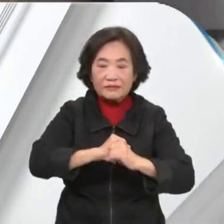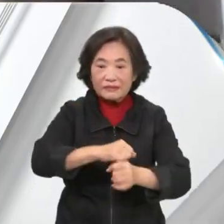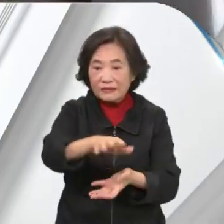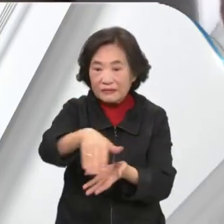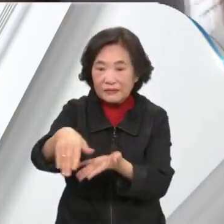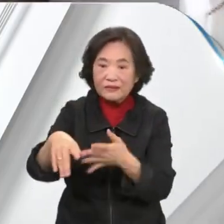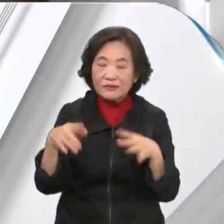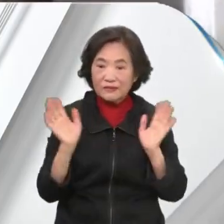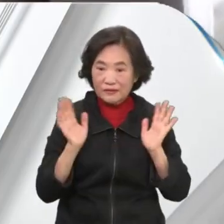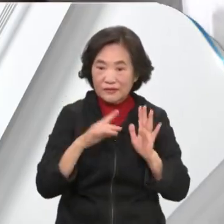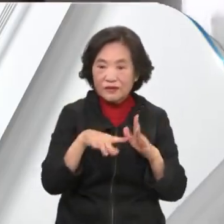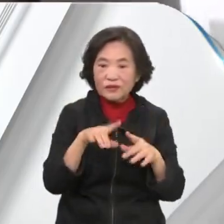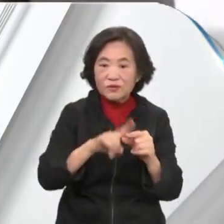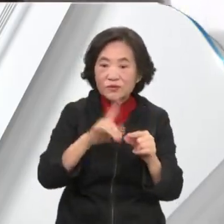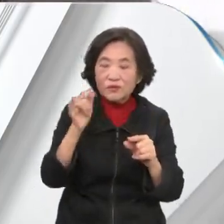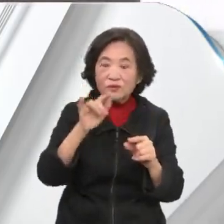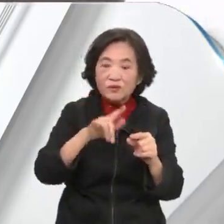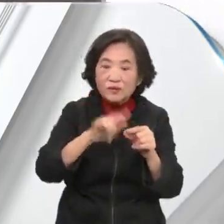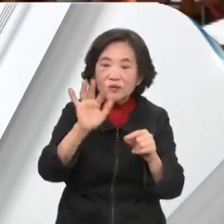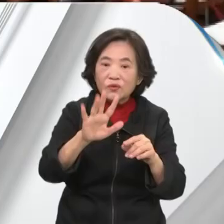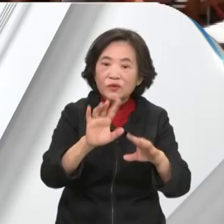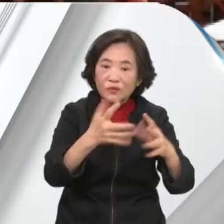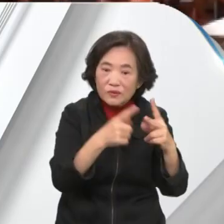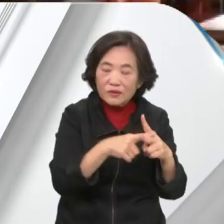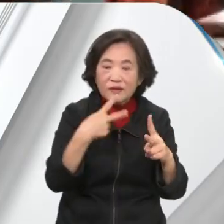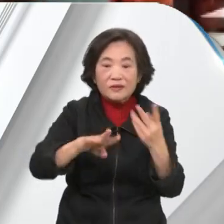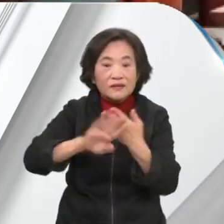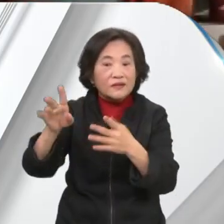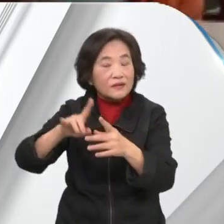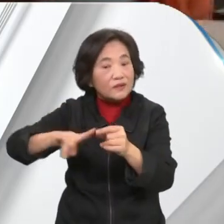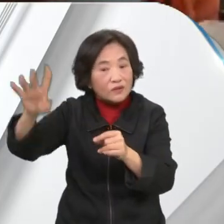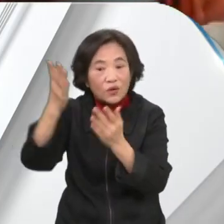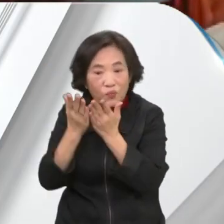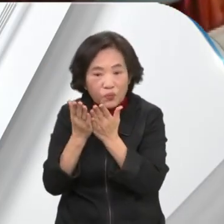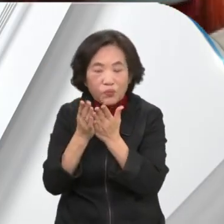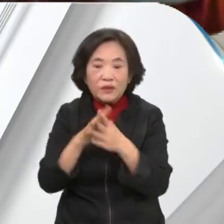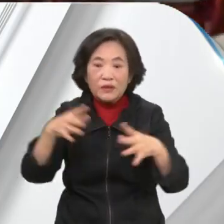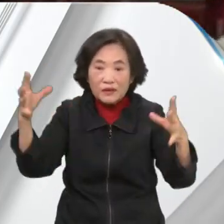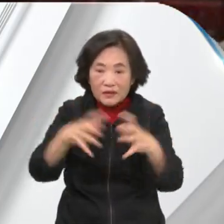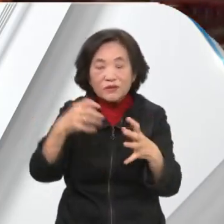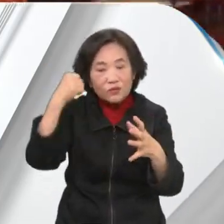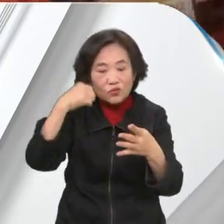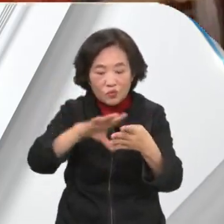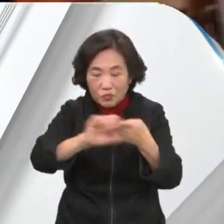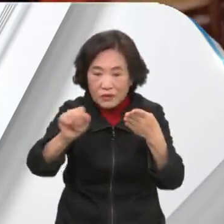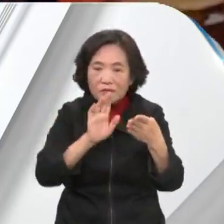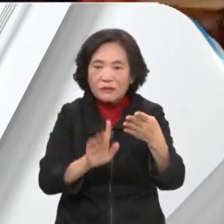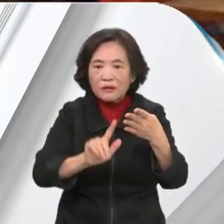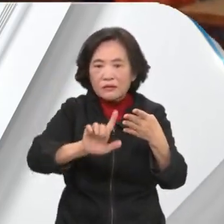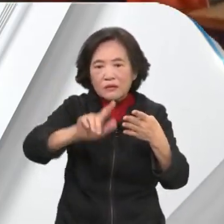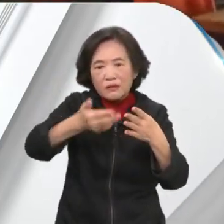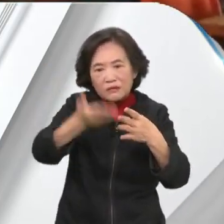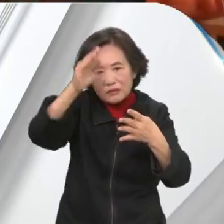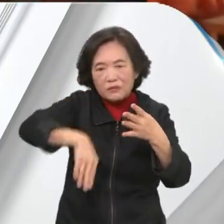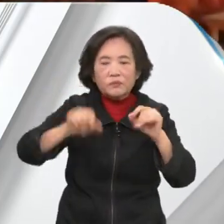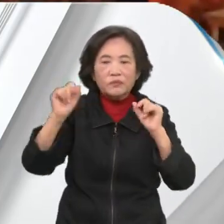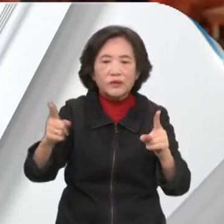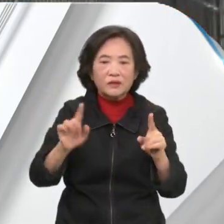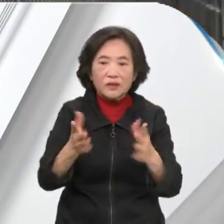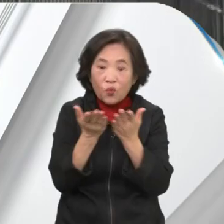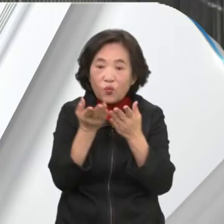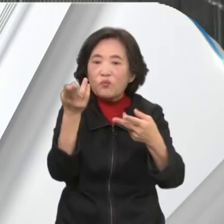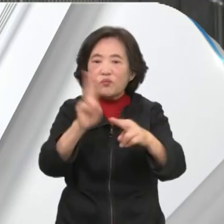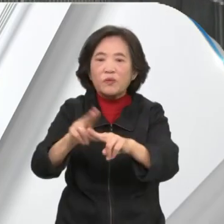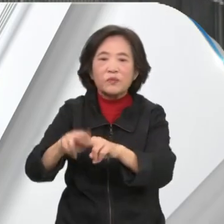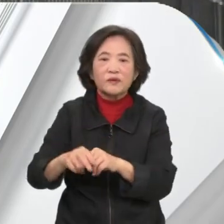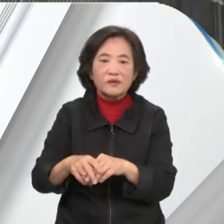是内脱中立的人怪兽，还有一类脱各种的侧眼，系恐吓，不过唔恐残留。两人学校几位先停课营业，前几